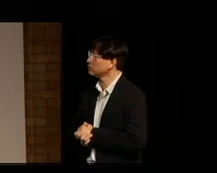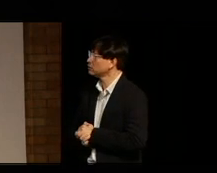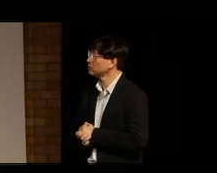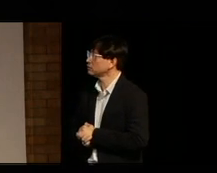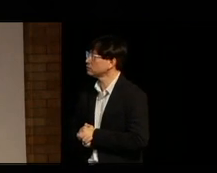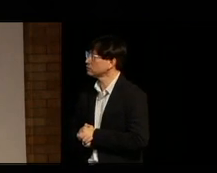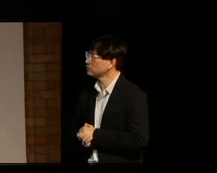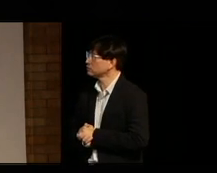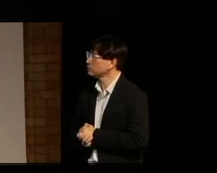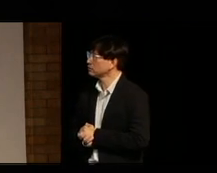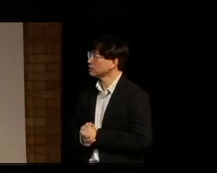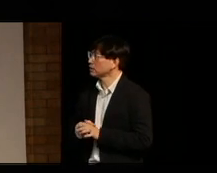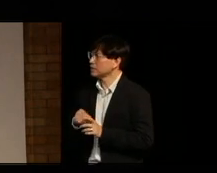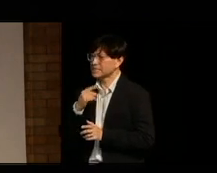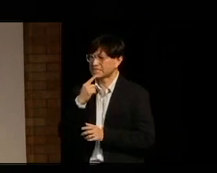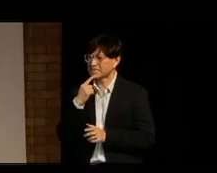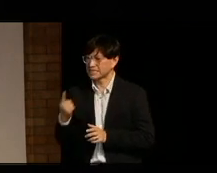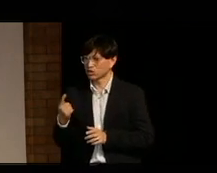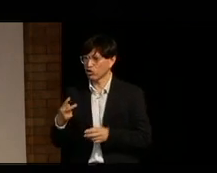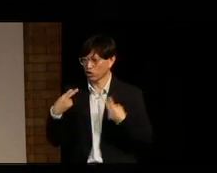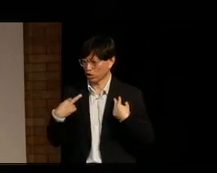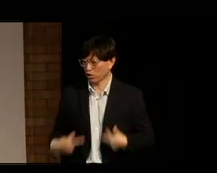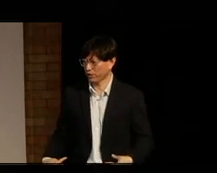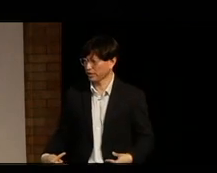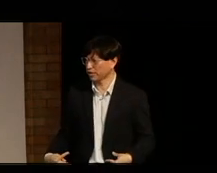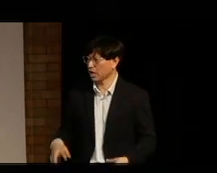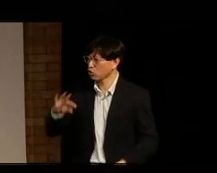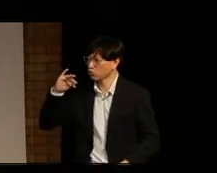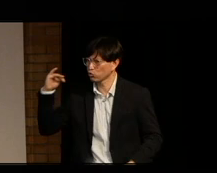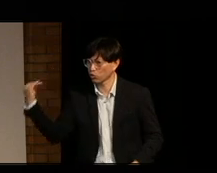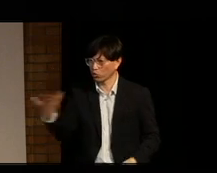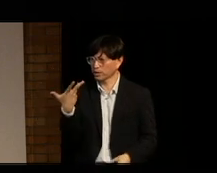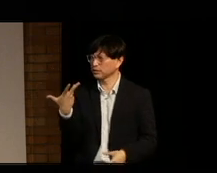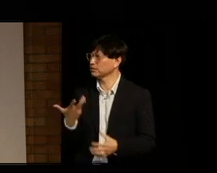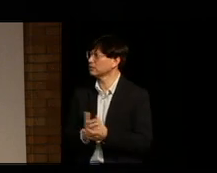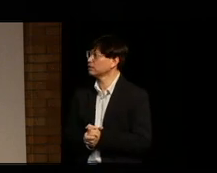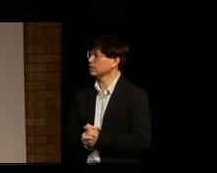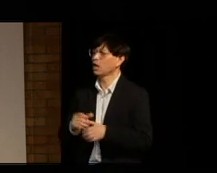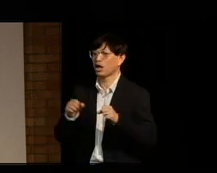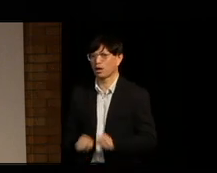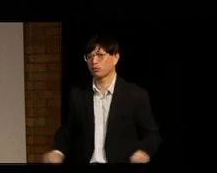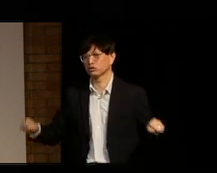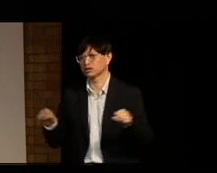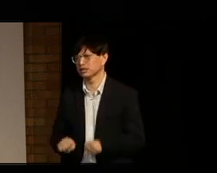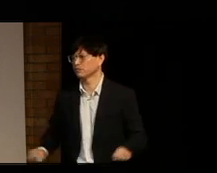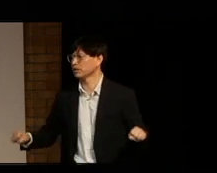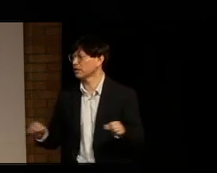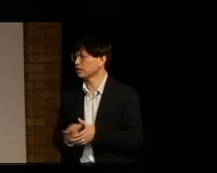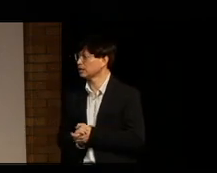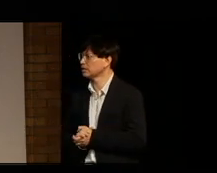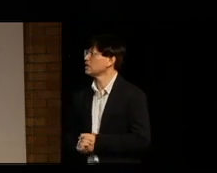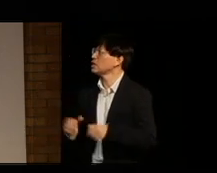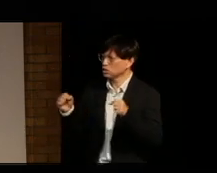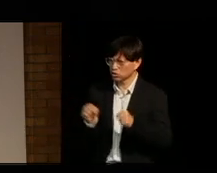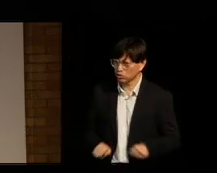poi ci dicono di dare la nostra esperienza mi colpisce sempre perché tutto questo Ecco è possibile cioè si può